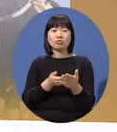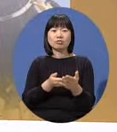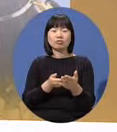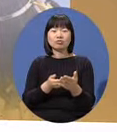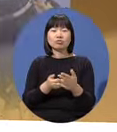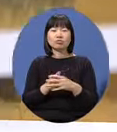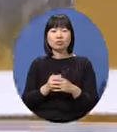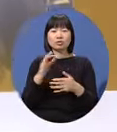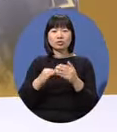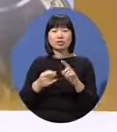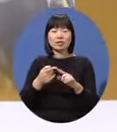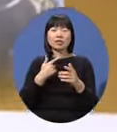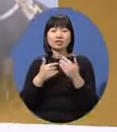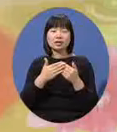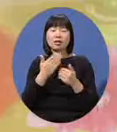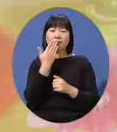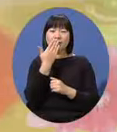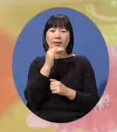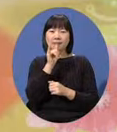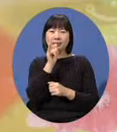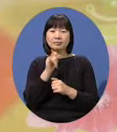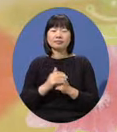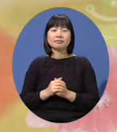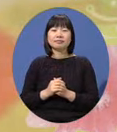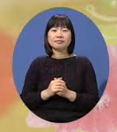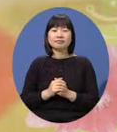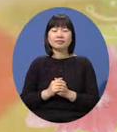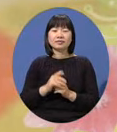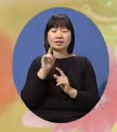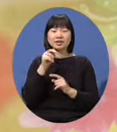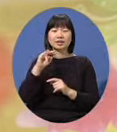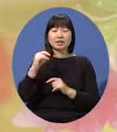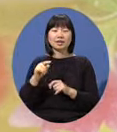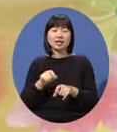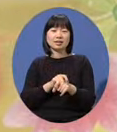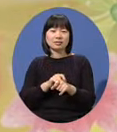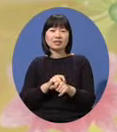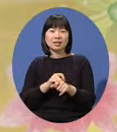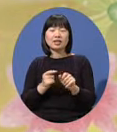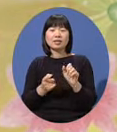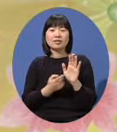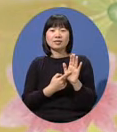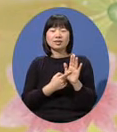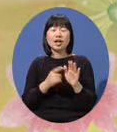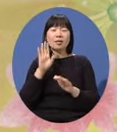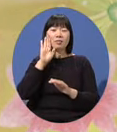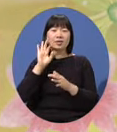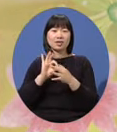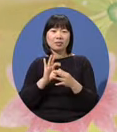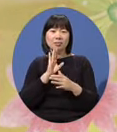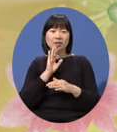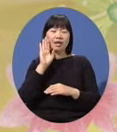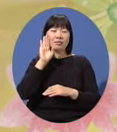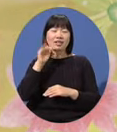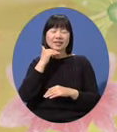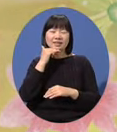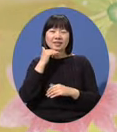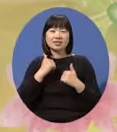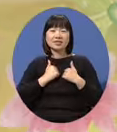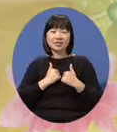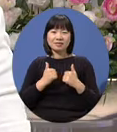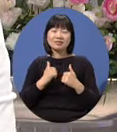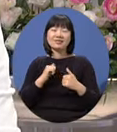하시면 순서대로 체험을 하실 수가 있습니다. 네, 이혜은의 네. 특별 제안 앞으로도 계속되는 거죠? 네, 그렇습니다. 앞으로도 많이 기대해서 열심히